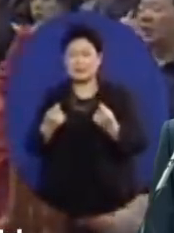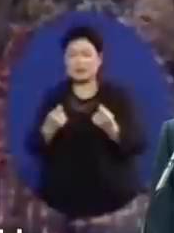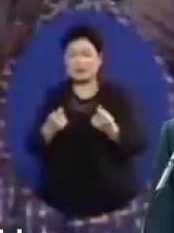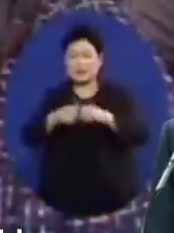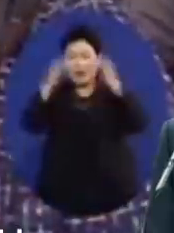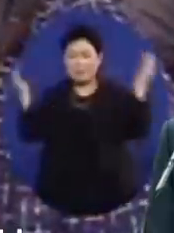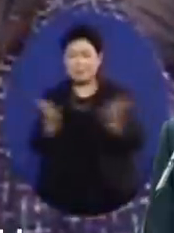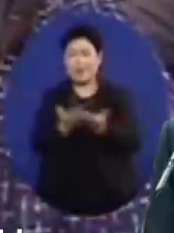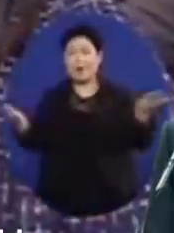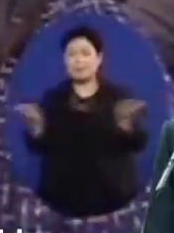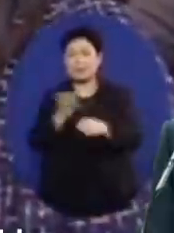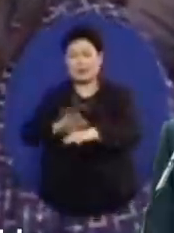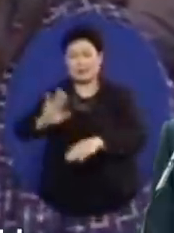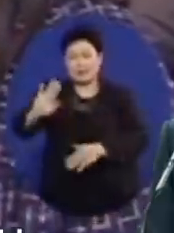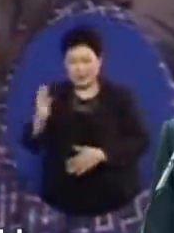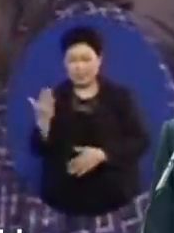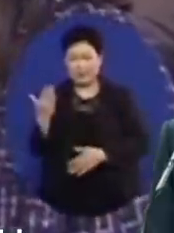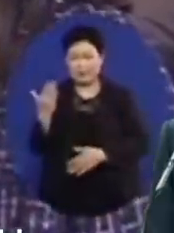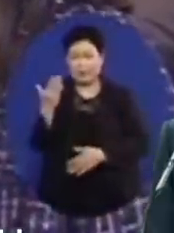범사에 잘되며